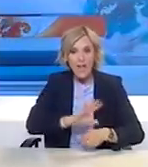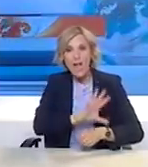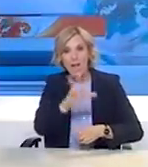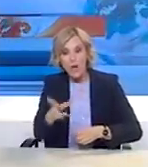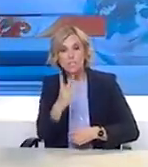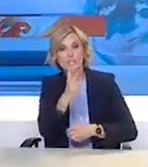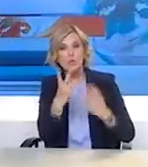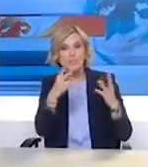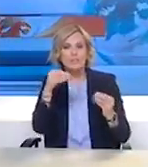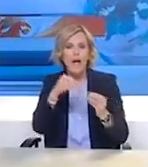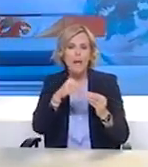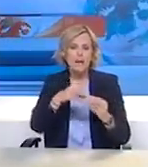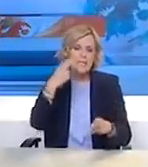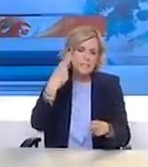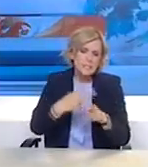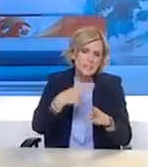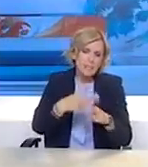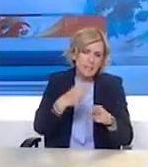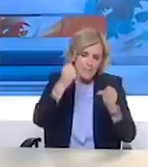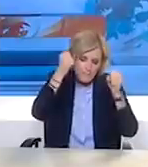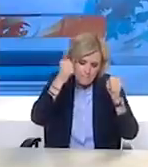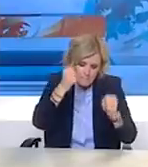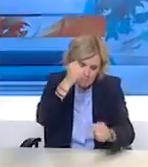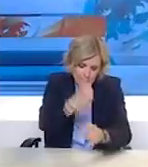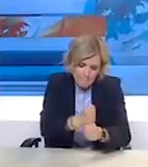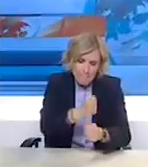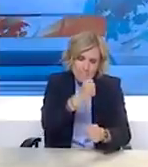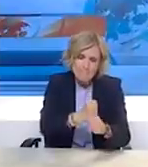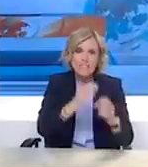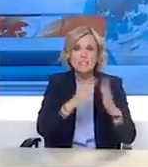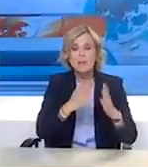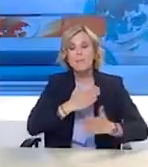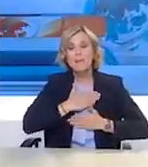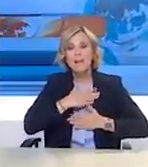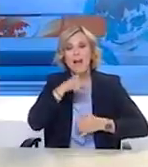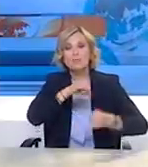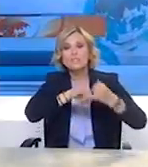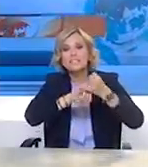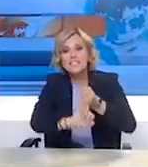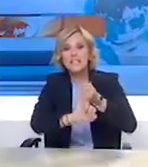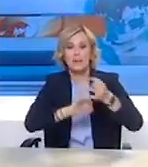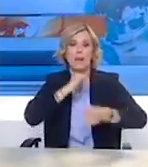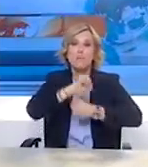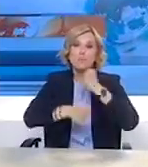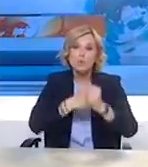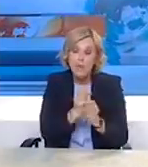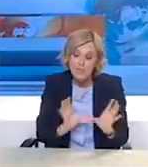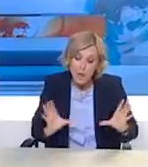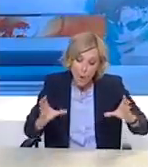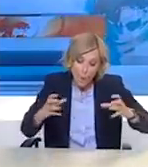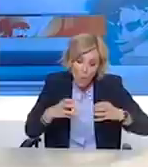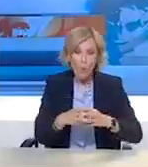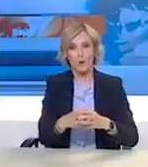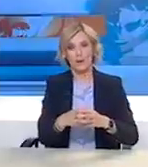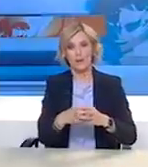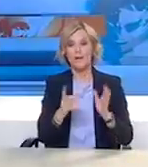27 Απριλίου είναι πολύ σημαντικό όλοι να παραμείνουμε πιστοί στο δόγμα, στο στοίχημα, στην προσπάθεια που κάνουμε μέχρι τώρα.